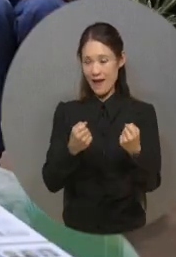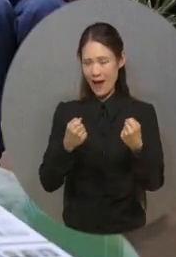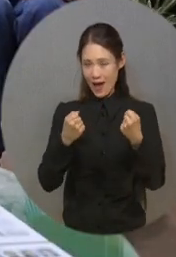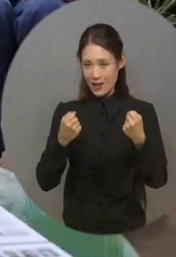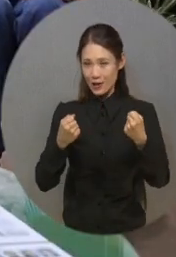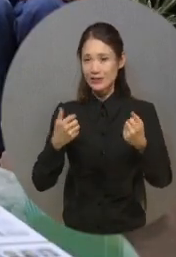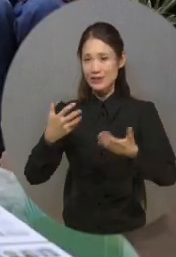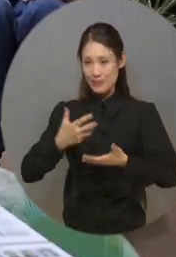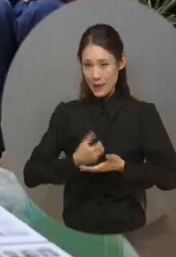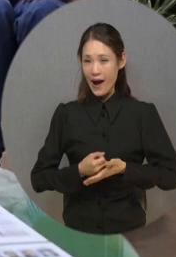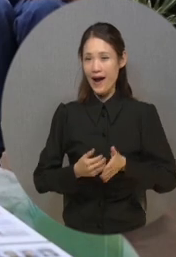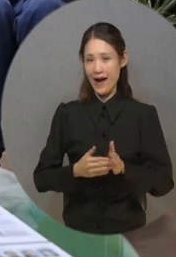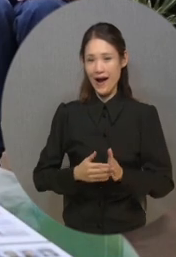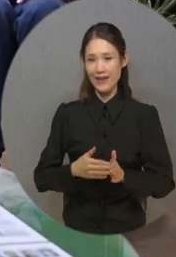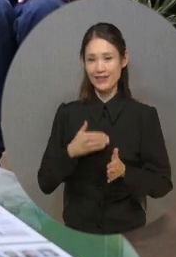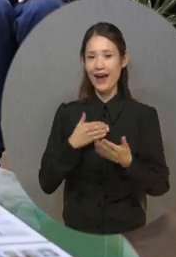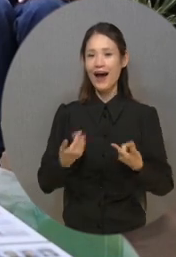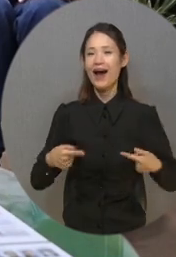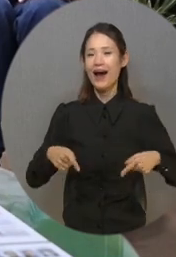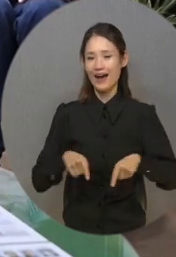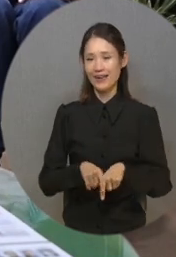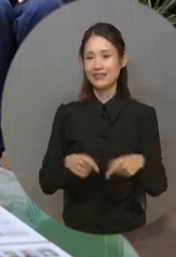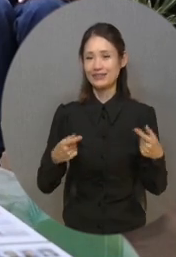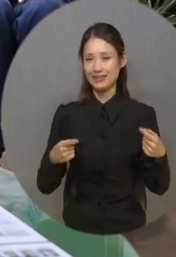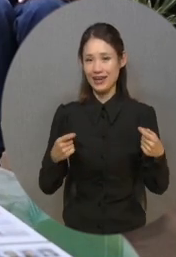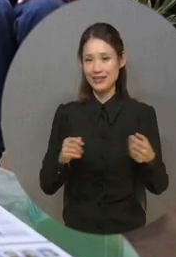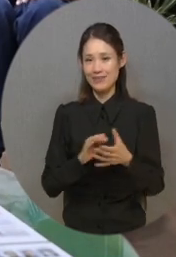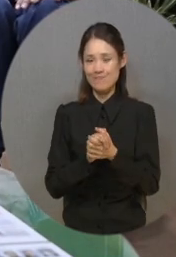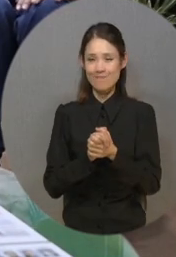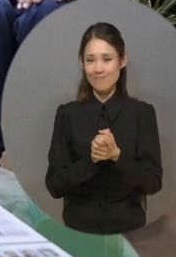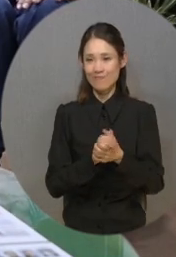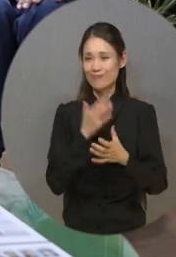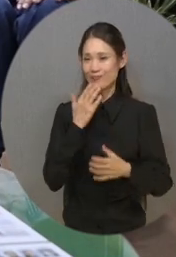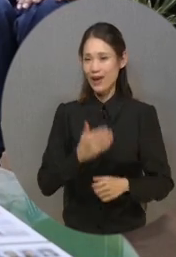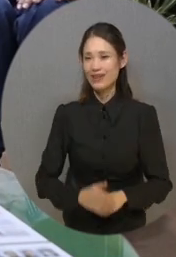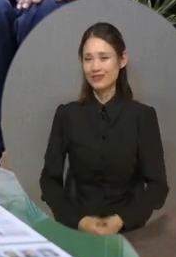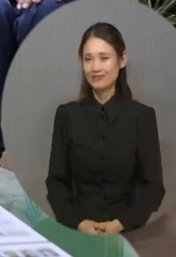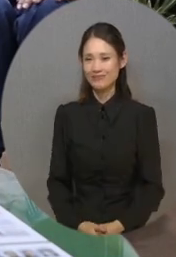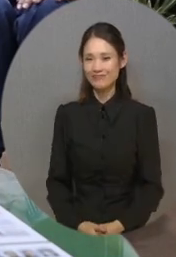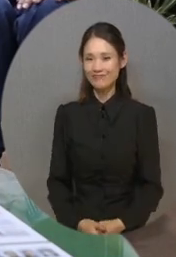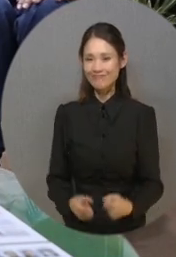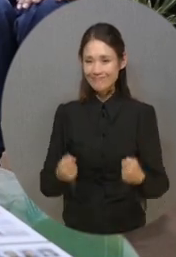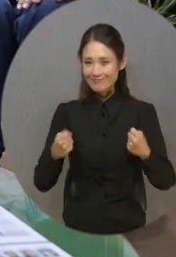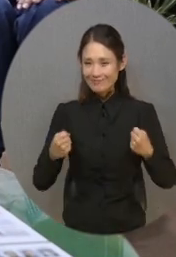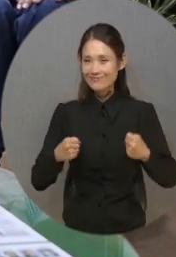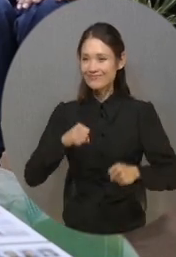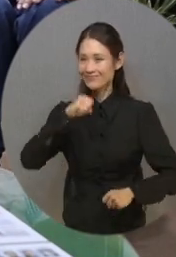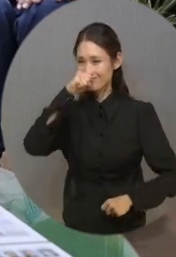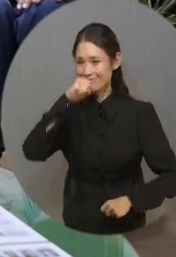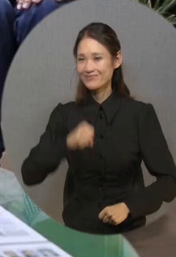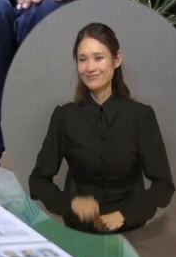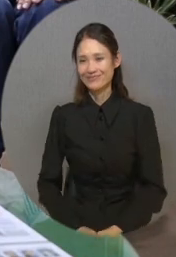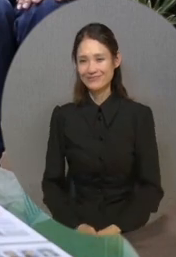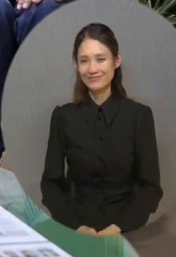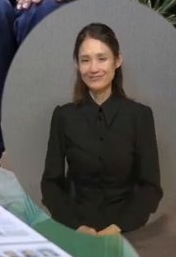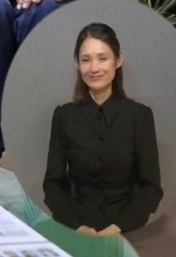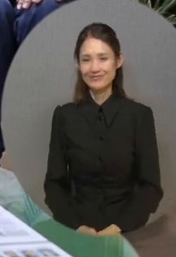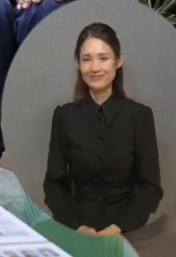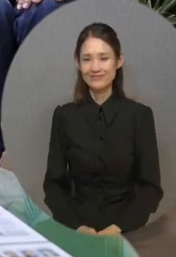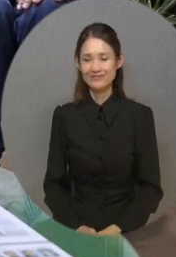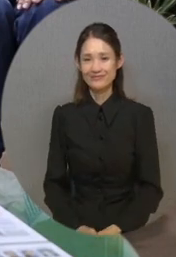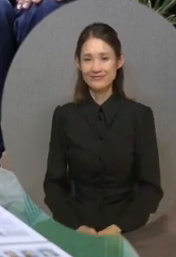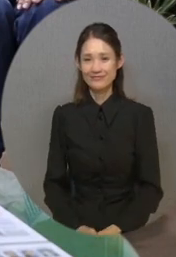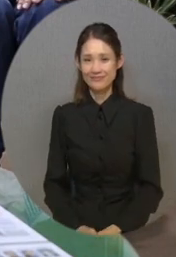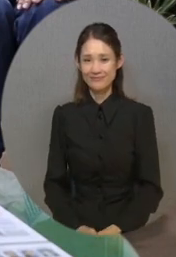제가 같이 이렇게 동아리 이렇게 지금 가능합니다. 그렇군요. 예. 기운이 좋습니다. 기운이 아주 좋습니다.